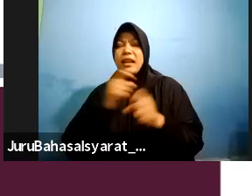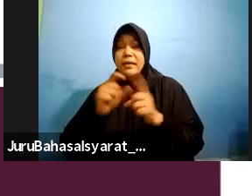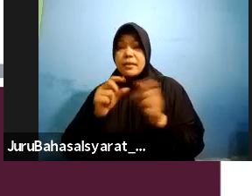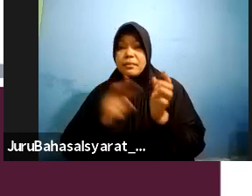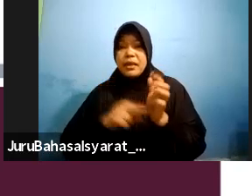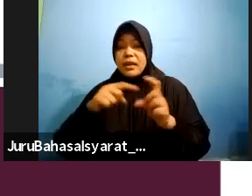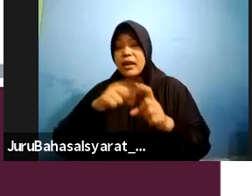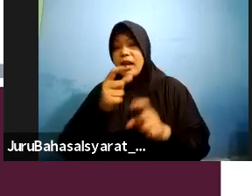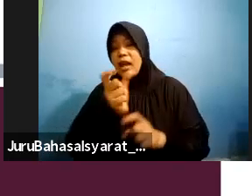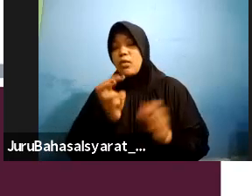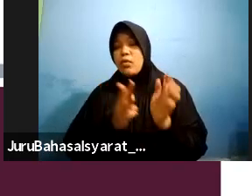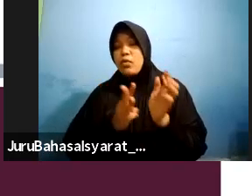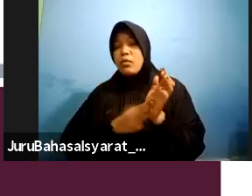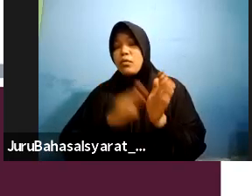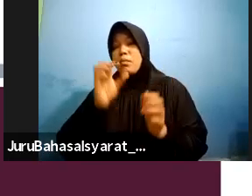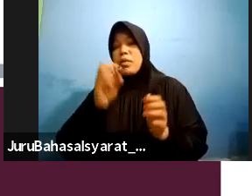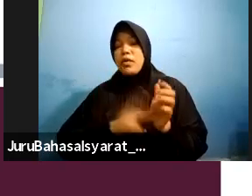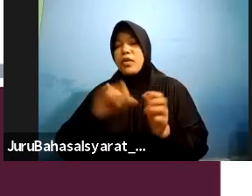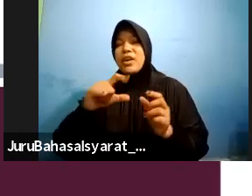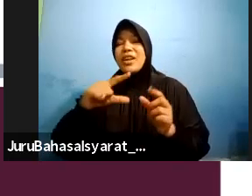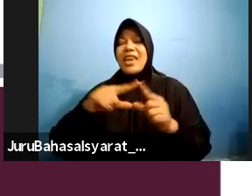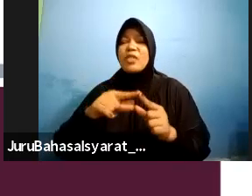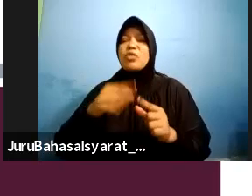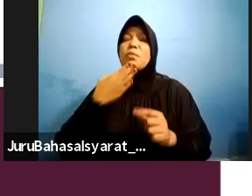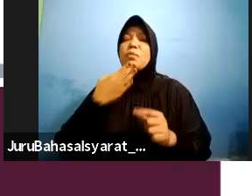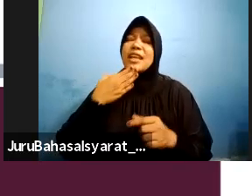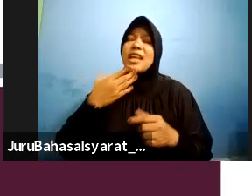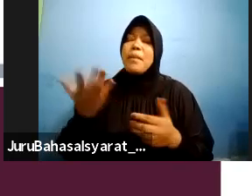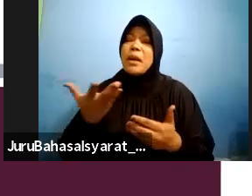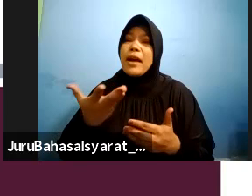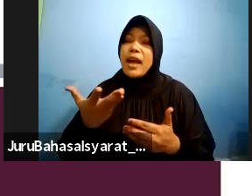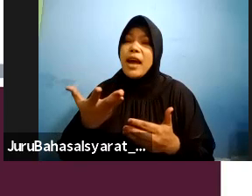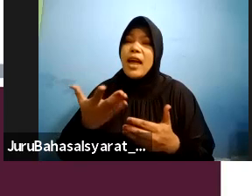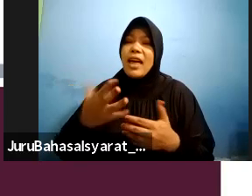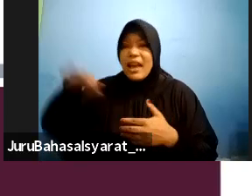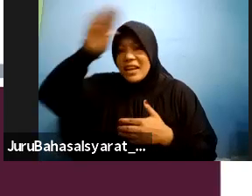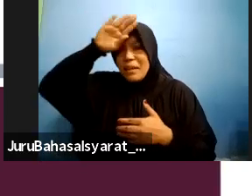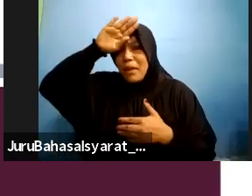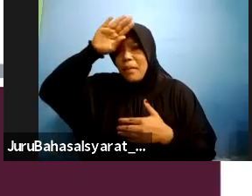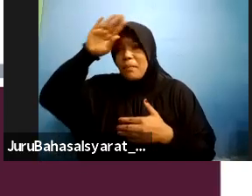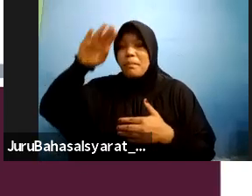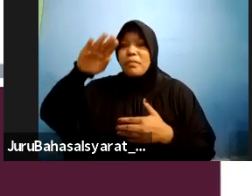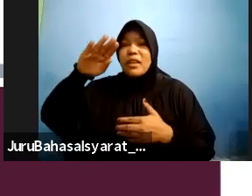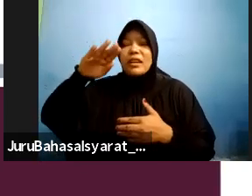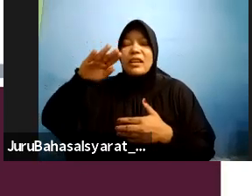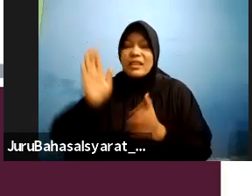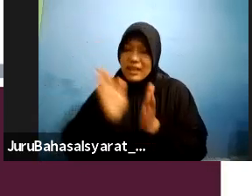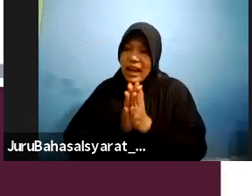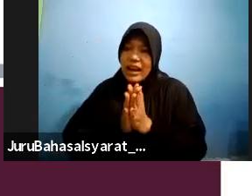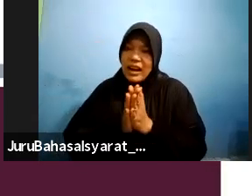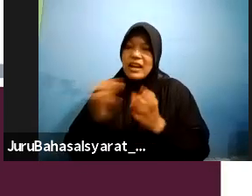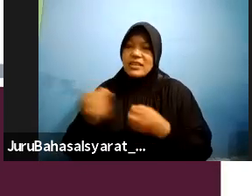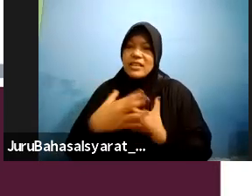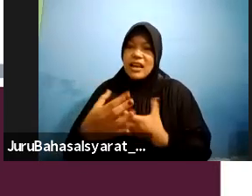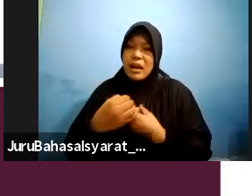yang disertai dengan sesak nafas biasanya. Dan di gambaran toraks foto nanti di ronsen itu akan terlihat